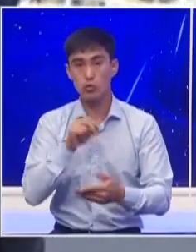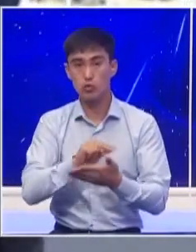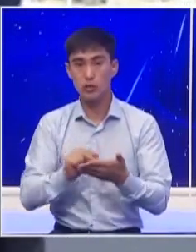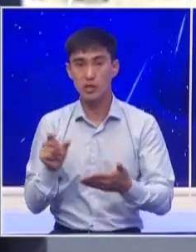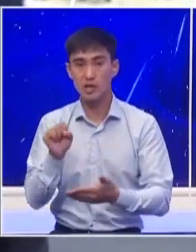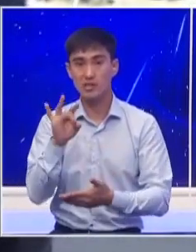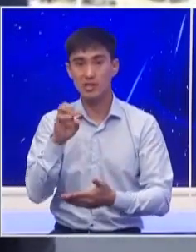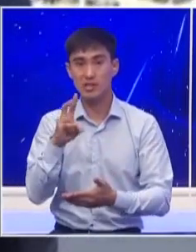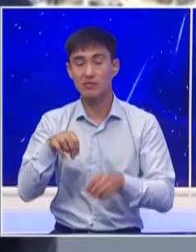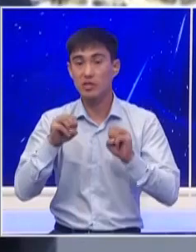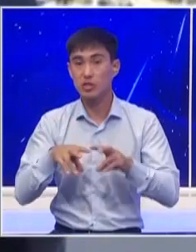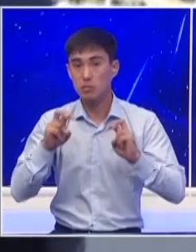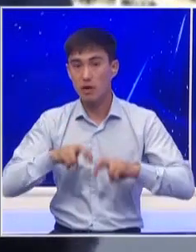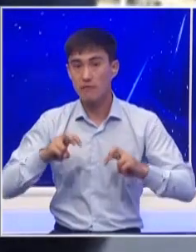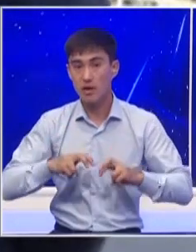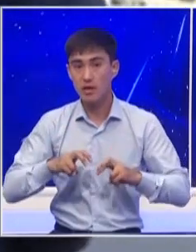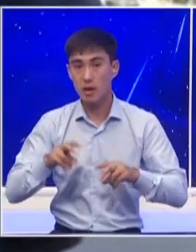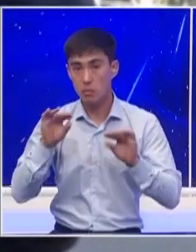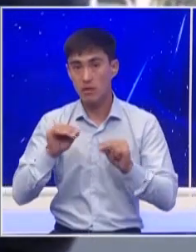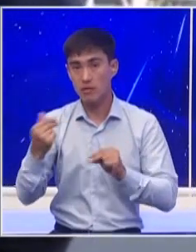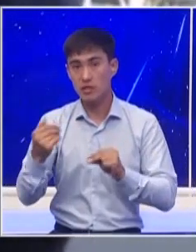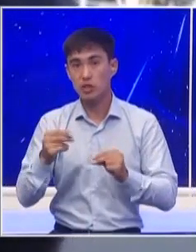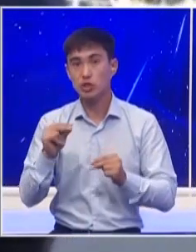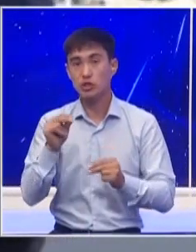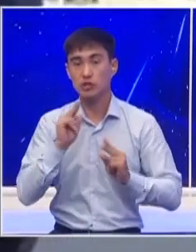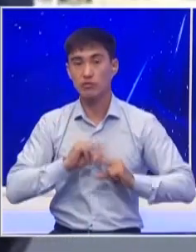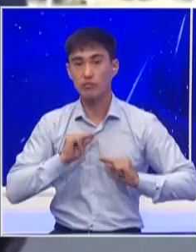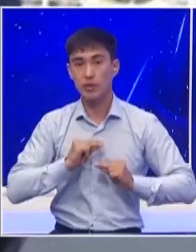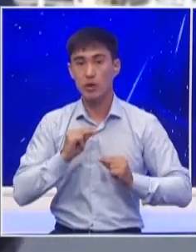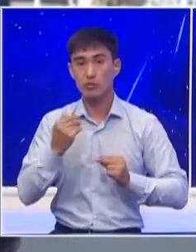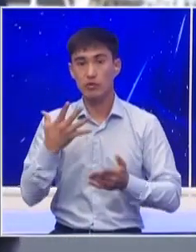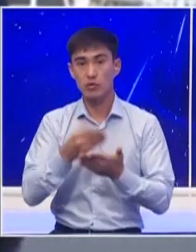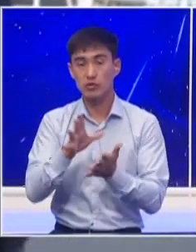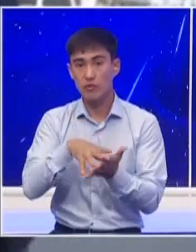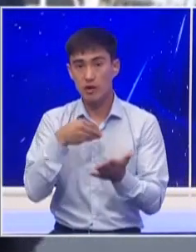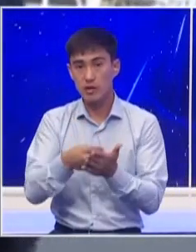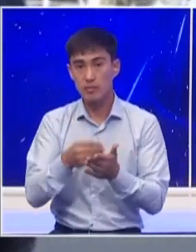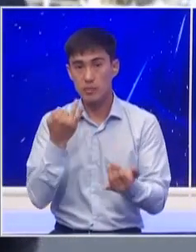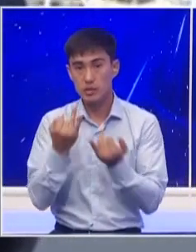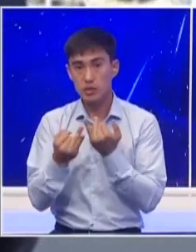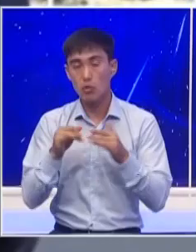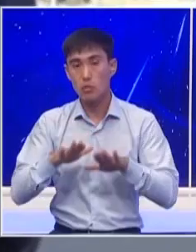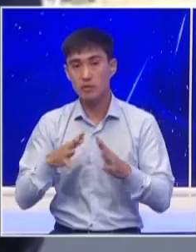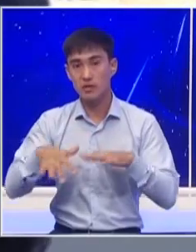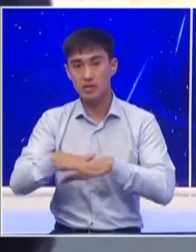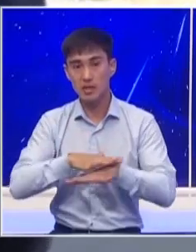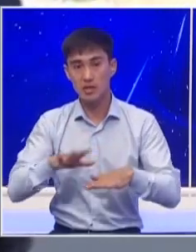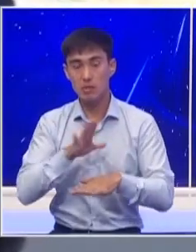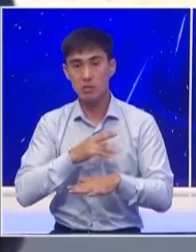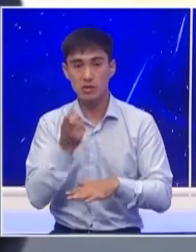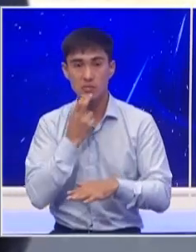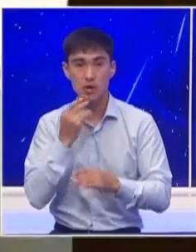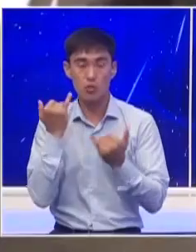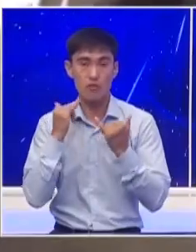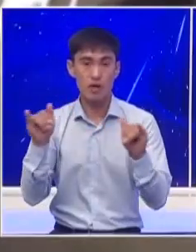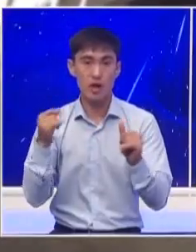Асхат Ниязов решил проверить, оправдывает ли чиновник свое звание. В ходе беседы этот вопрос у местного населения вызвал лишь смех и